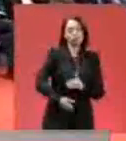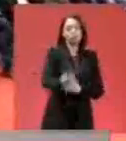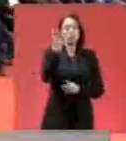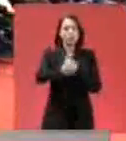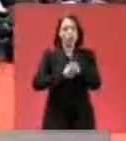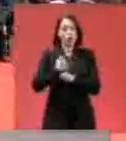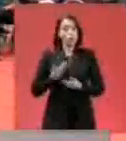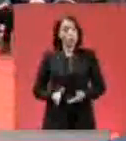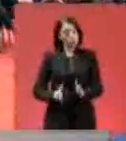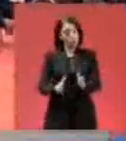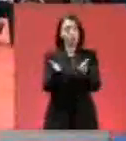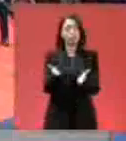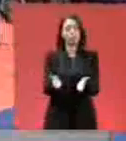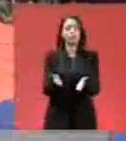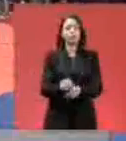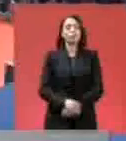Προχωρήσαμε